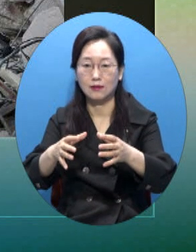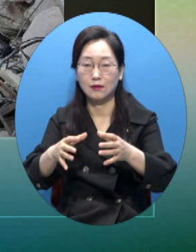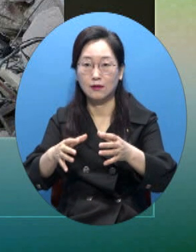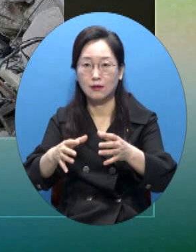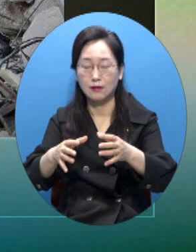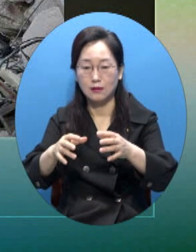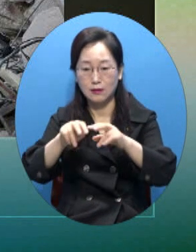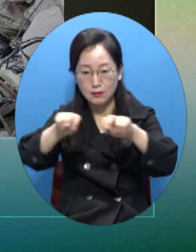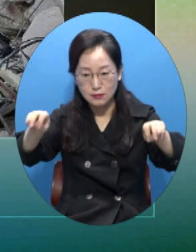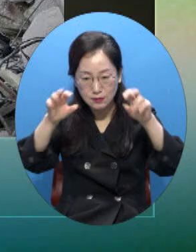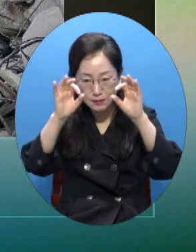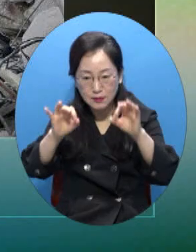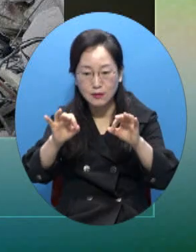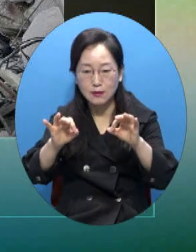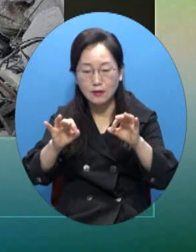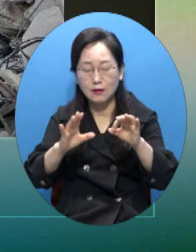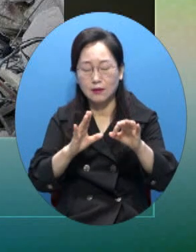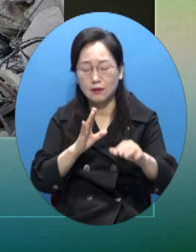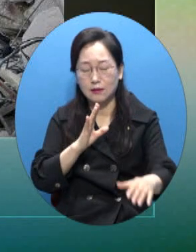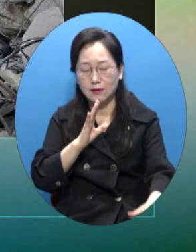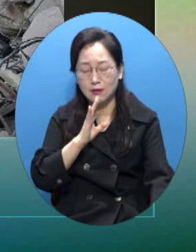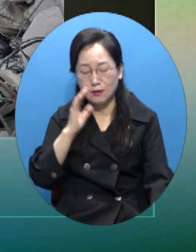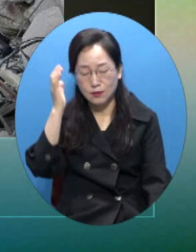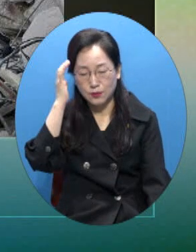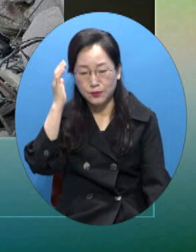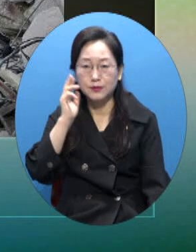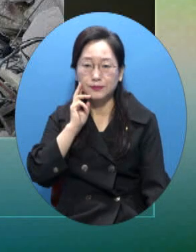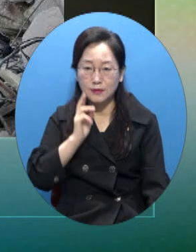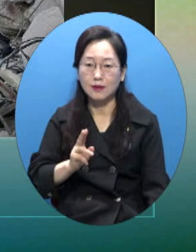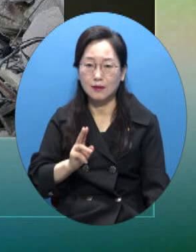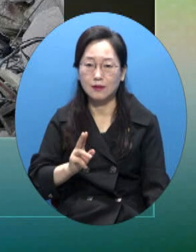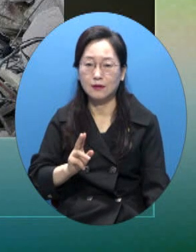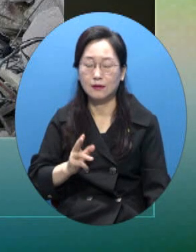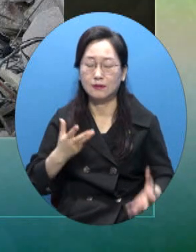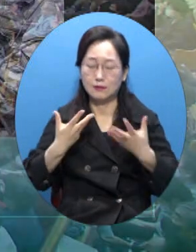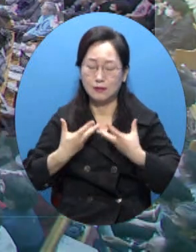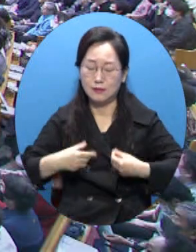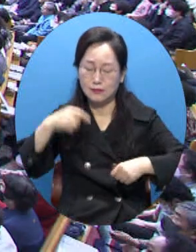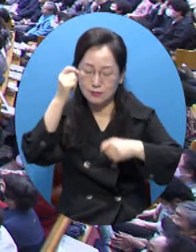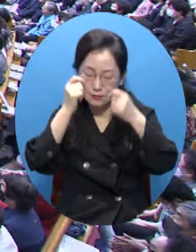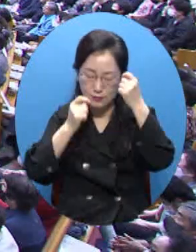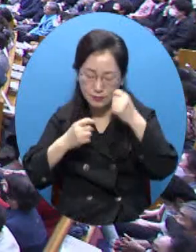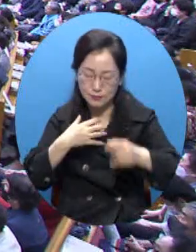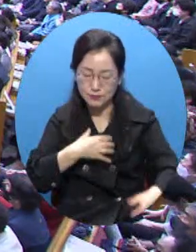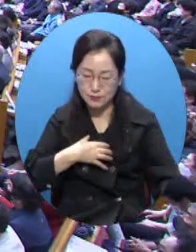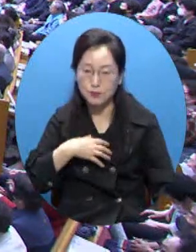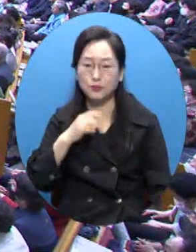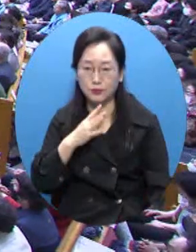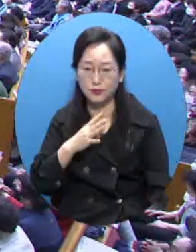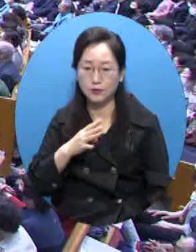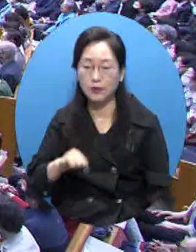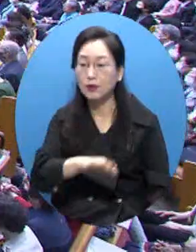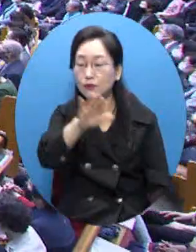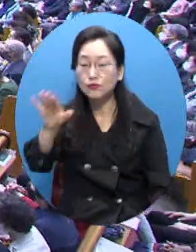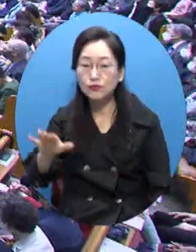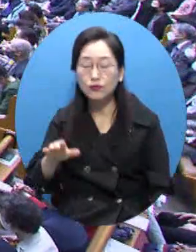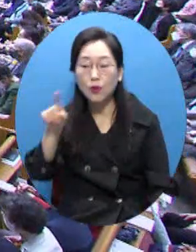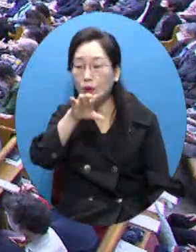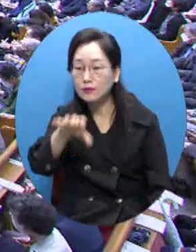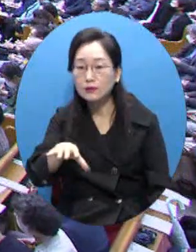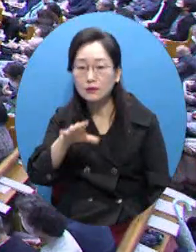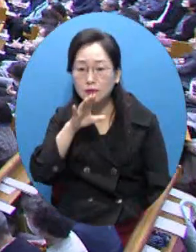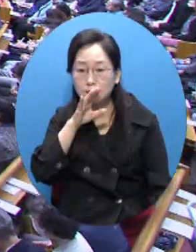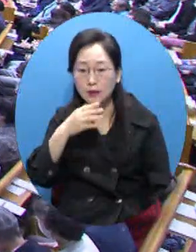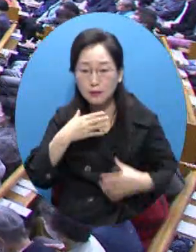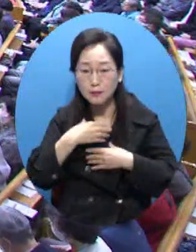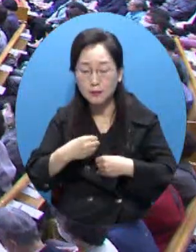그분들의 삶은 지금 말할 수 없는 고통이요 절망이요 슬픔입니다. 우리가 어디에서 참된 평화를 찾을